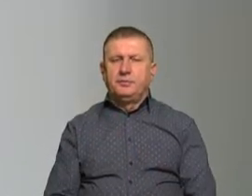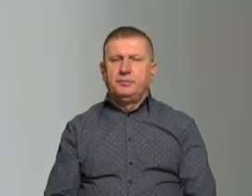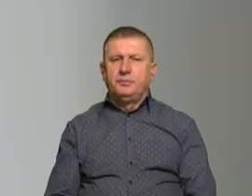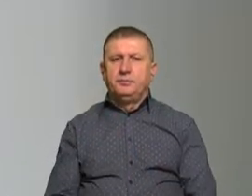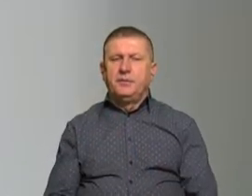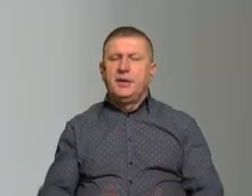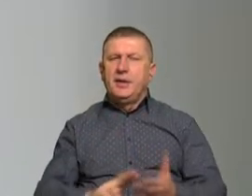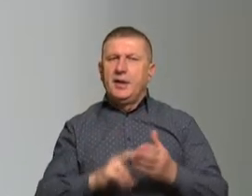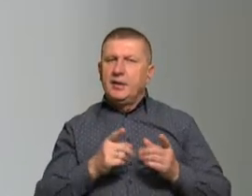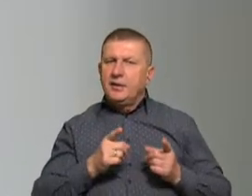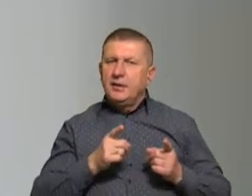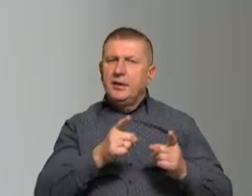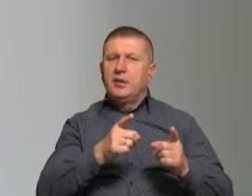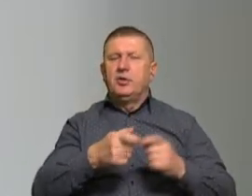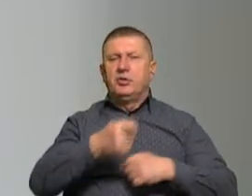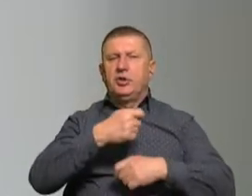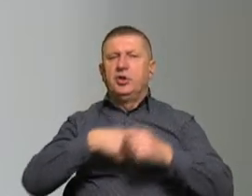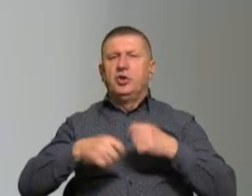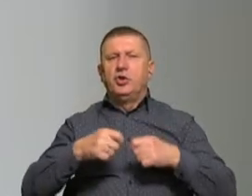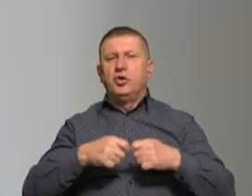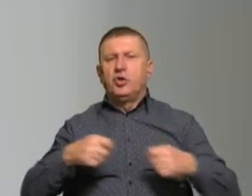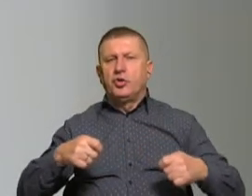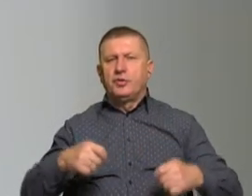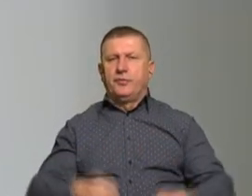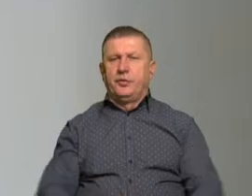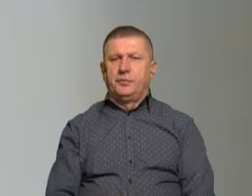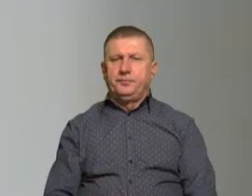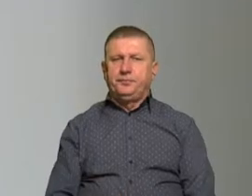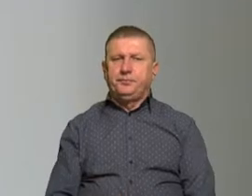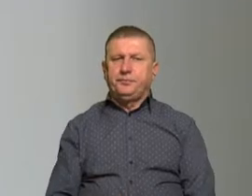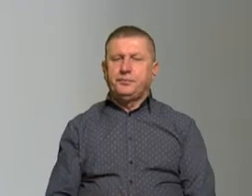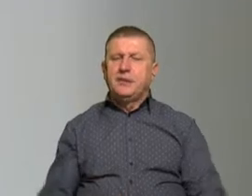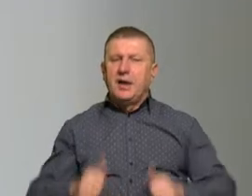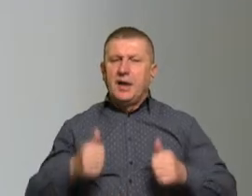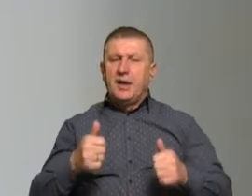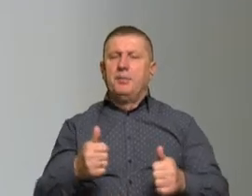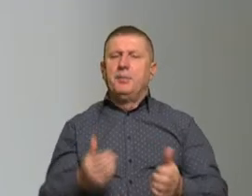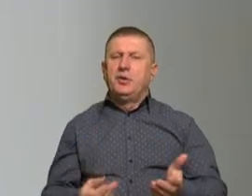na kierunki rozwoju, by generować dodatkowe mieszkania w ramach